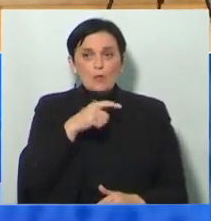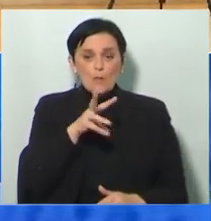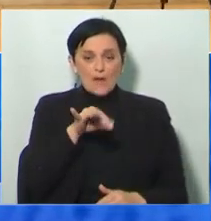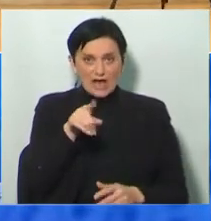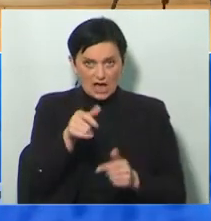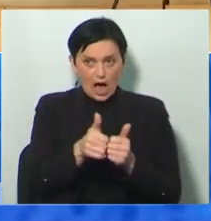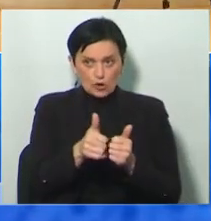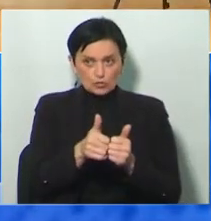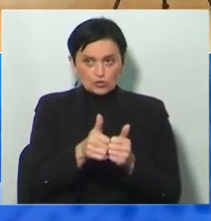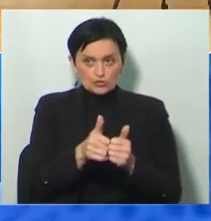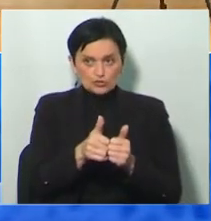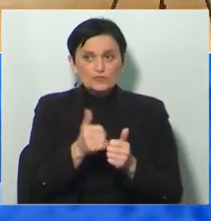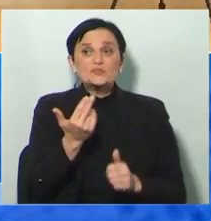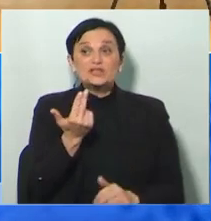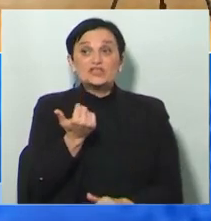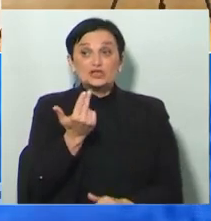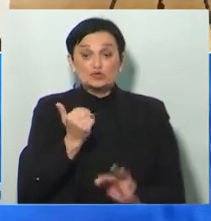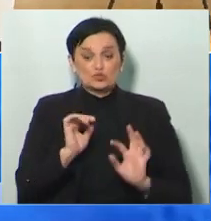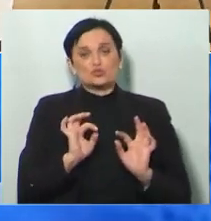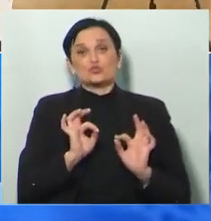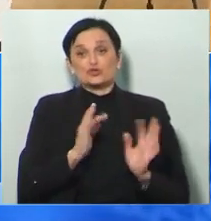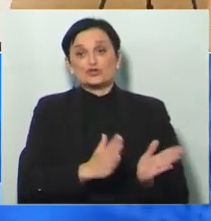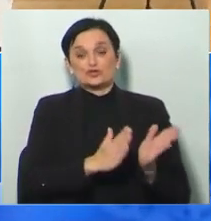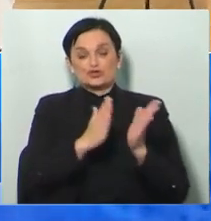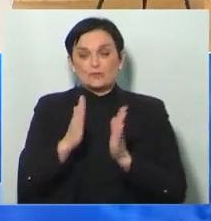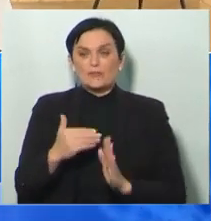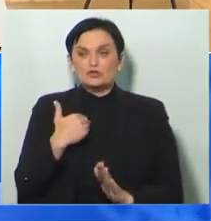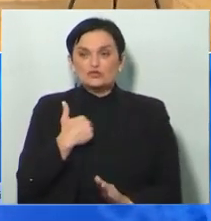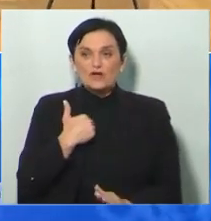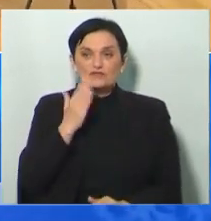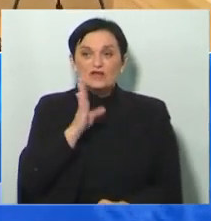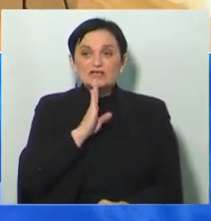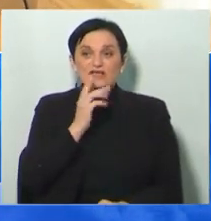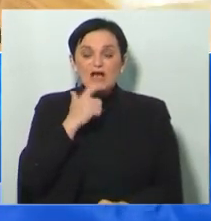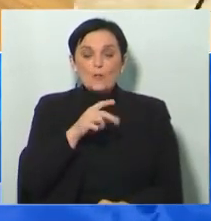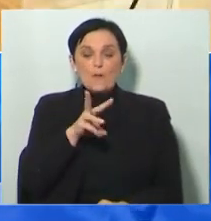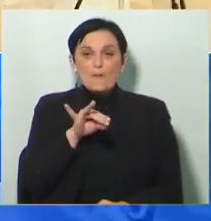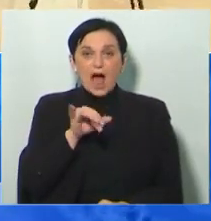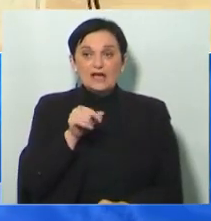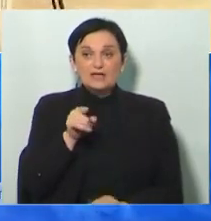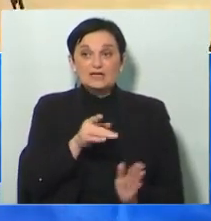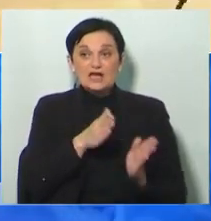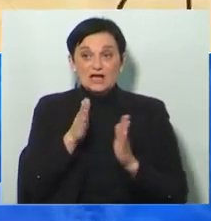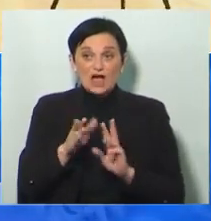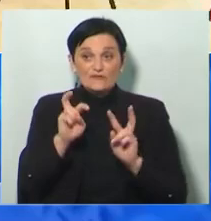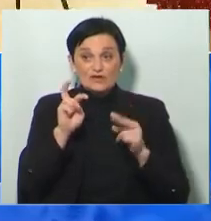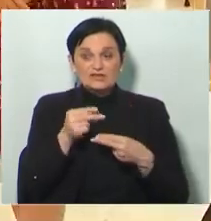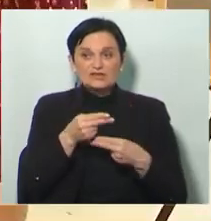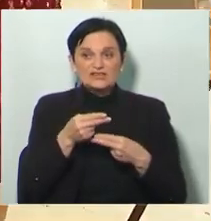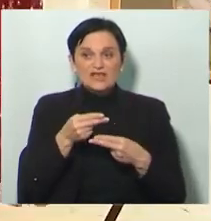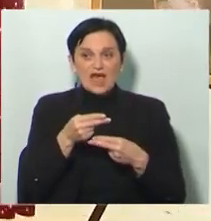თქვენთან. დიახ, ზუსტად აი ამის შემდეგ ჩვენ ვაპირებდით ქალბატონ მაიასთან გადასვლას ზუსტად ამ თემებზე.